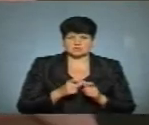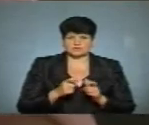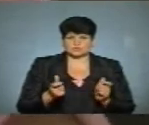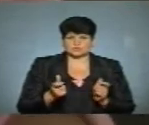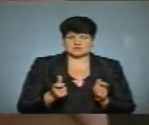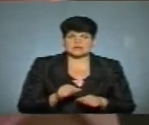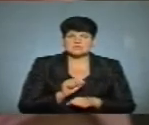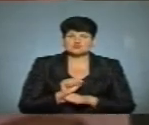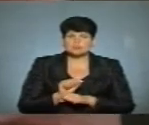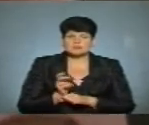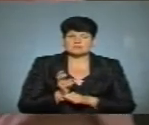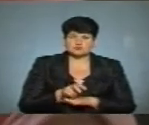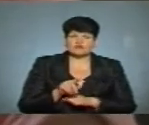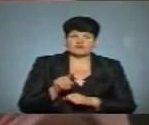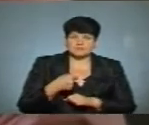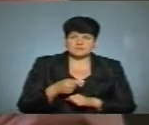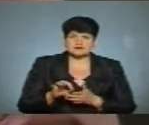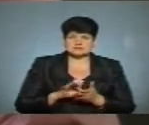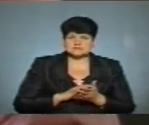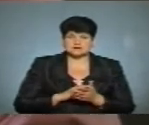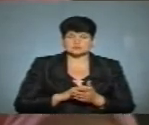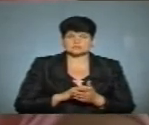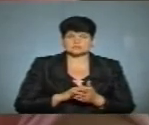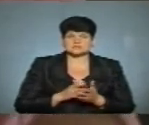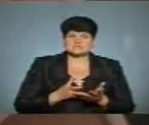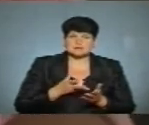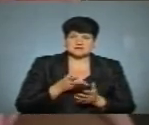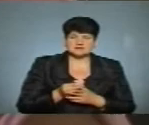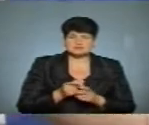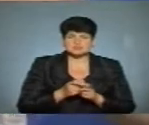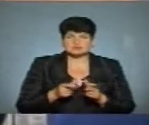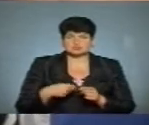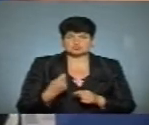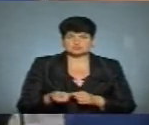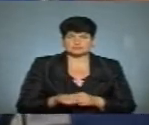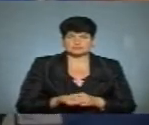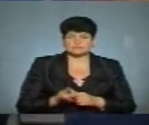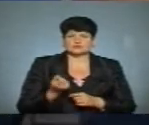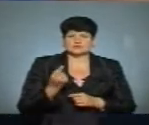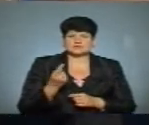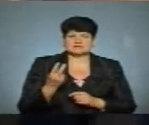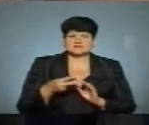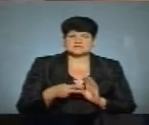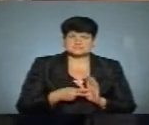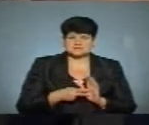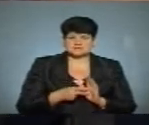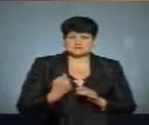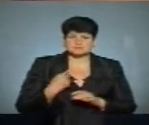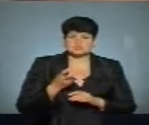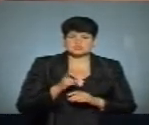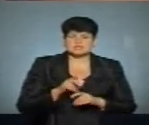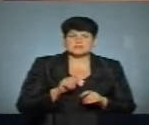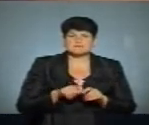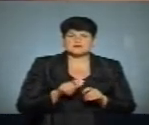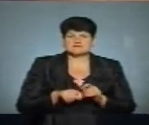на зупинках зайшов, вимагає зразу квиточок, заплатив чи карточку дам. В 11.27 ми зайшли для